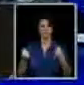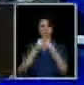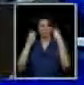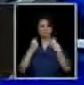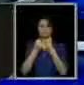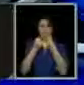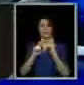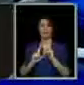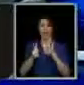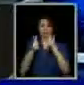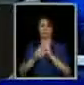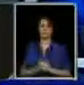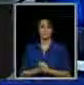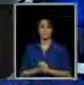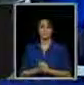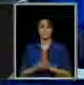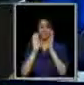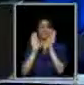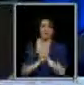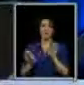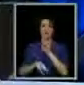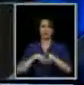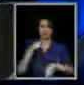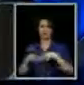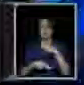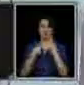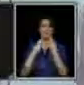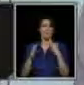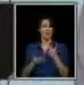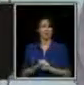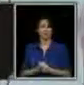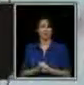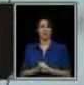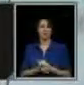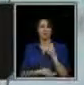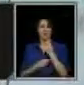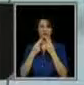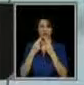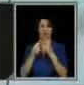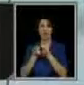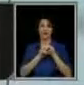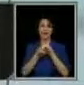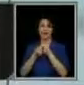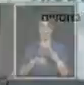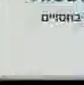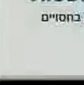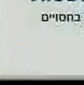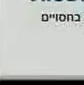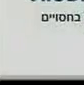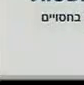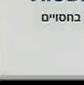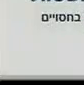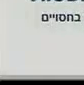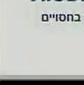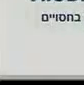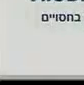מאיה, לא יאמן שזה הטיפול שניתן לאנשים האלה, התגובות? אז ככה, תגובת הקרן לטיפול בחסויים. הקרן בודקת כל הזמן את